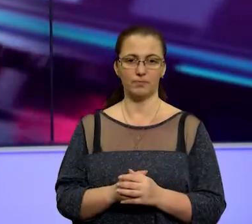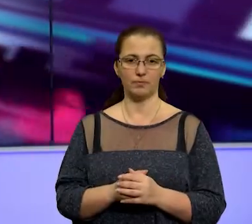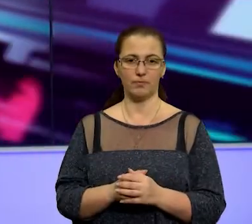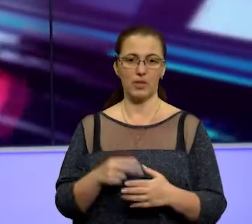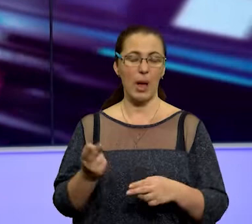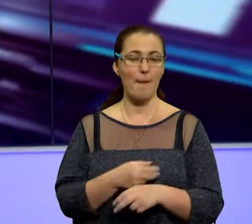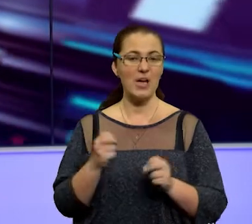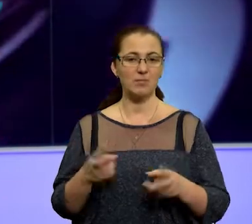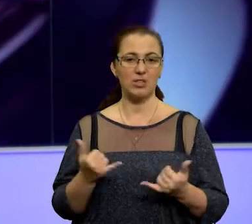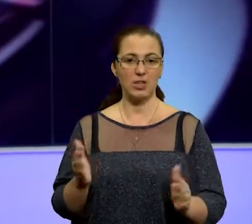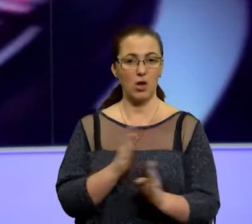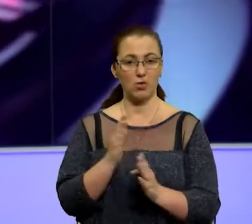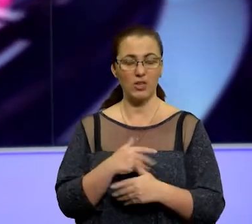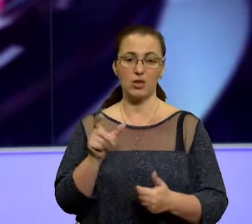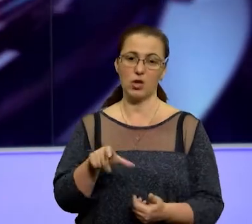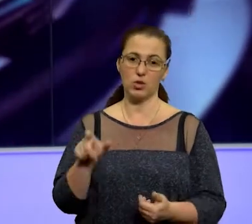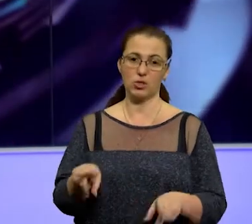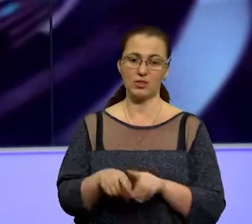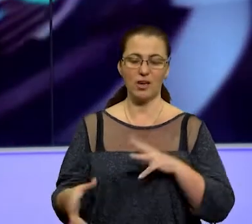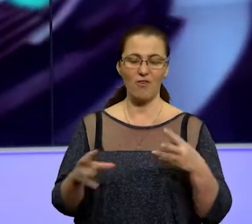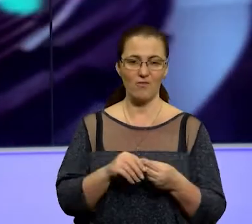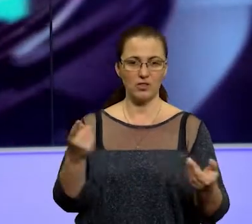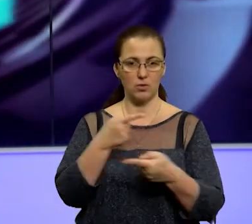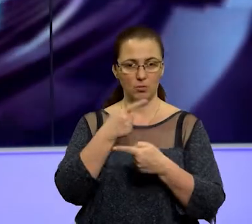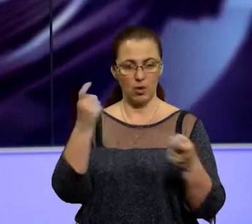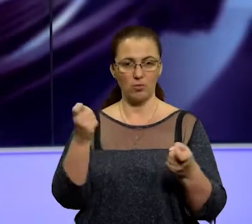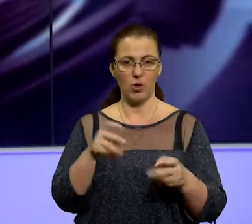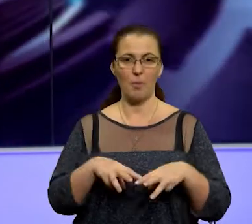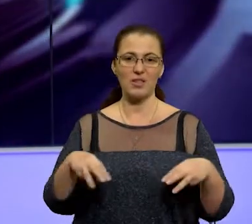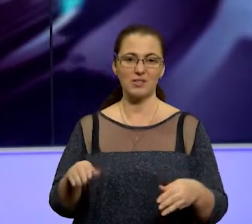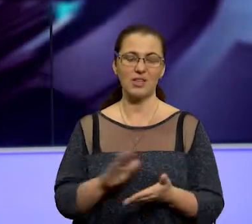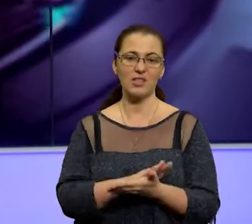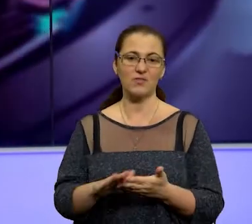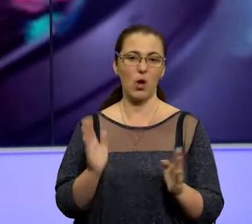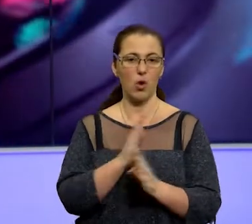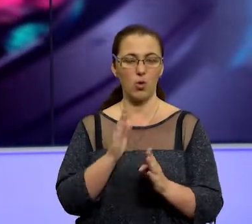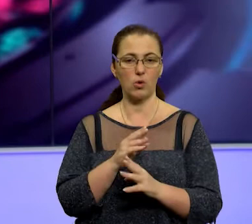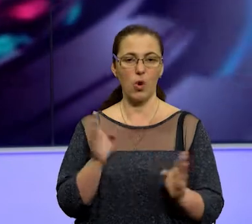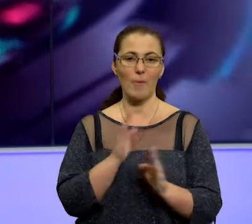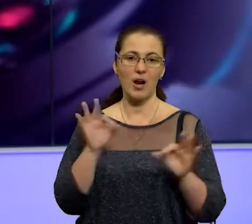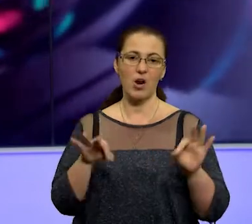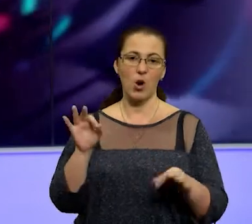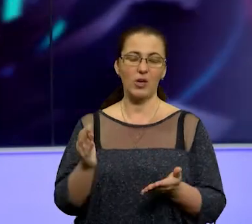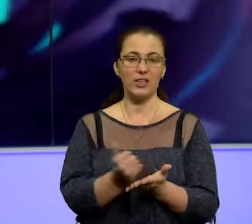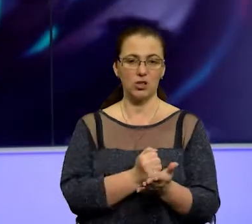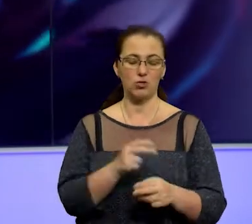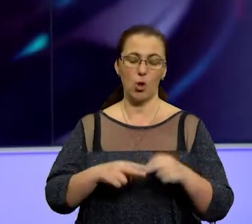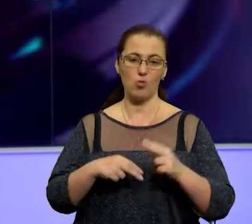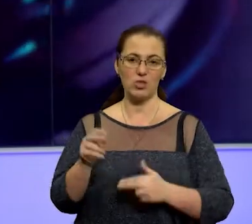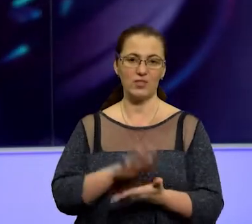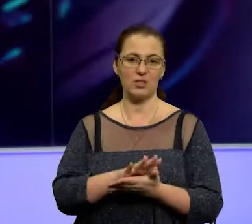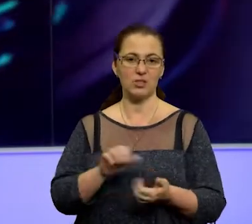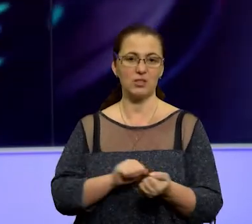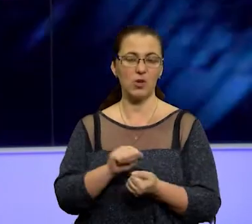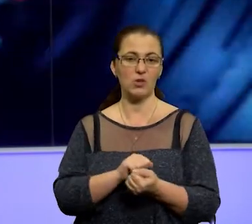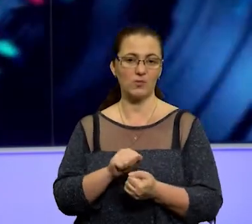Безпечний для довкілля та мешканців – такий висновок оприлюднило Міністерство екології та природних ресурсів щодо будівництва сміттєпереробного заводу на